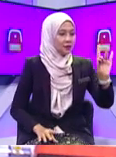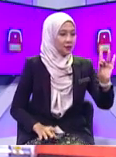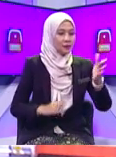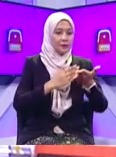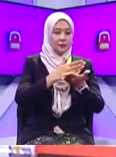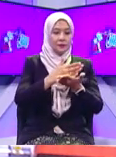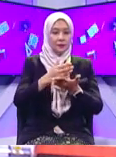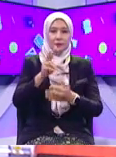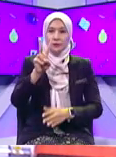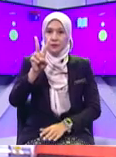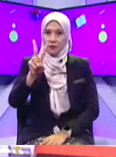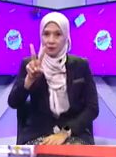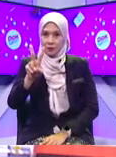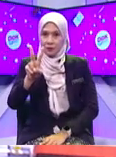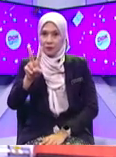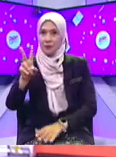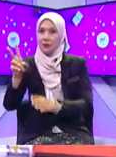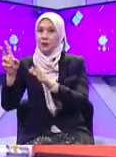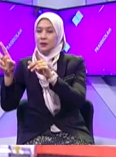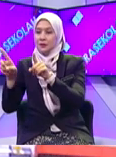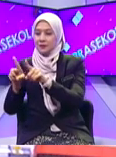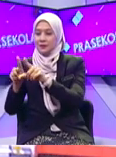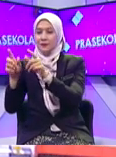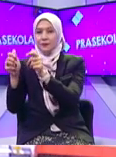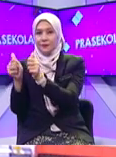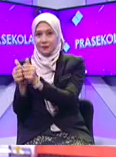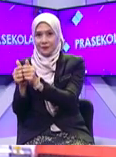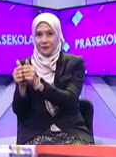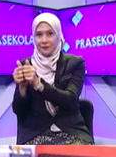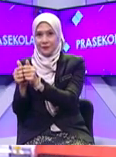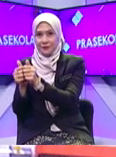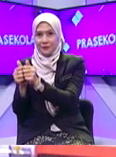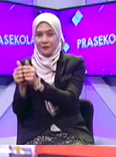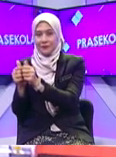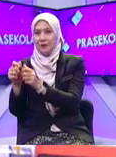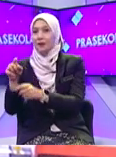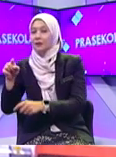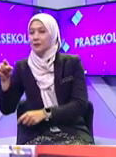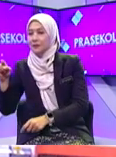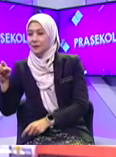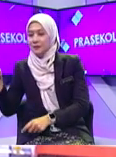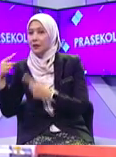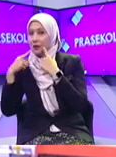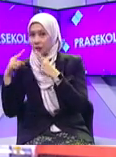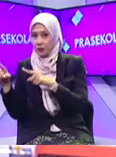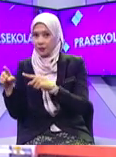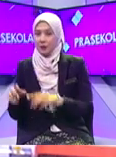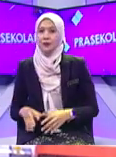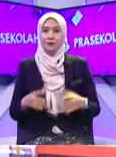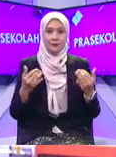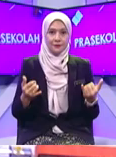2 kita Letakkan simbol sama dengan Nah betul tak lumayan sekarang kita kira kita